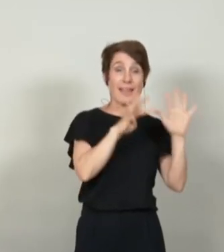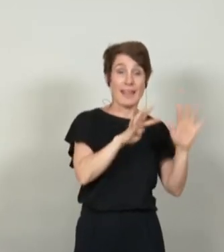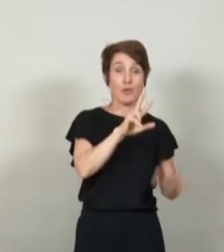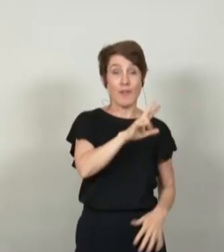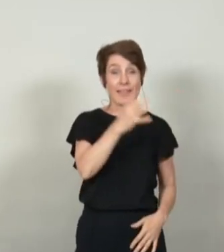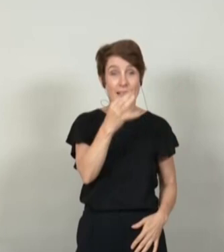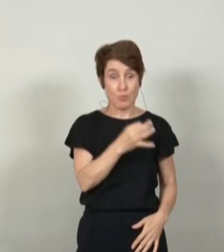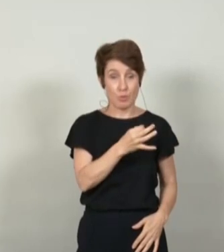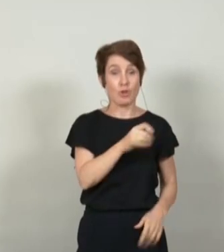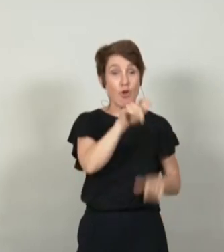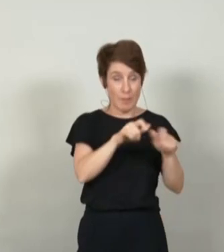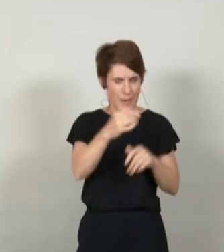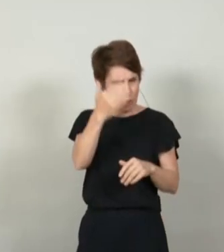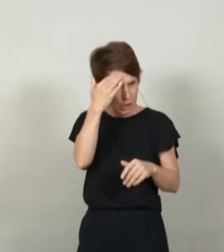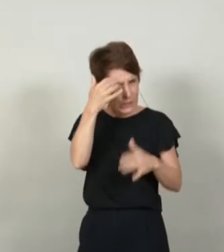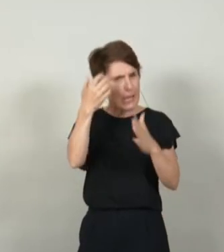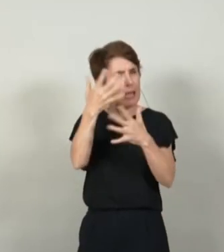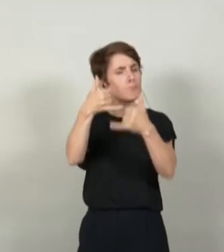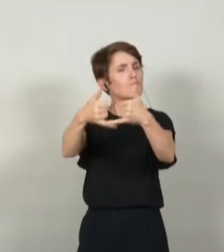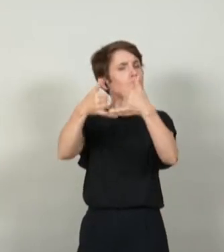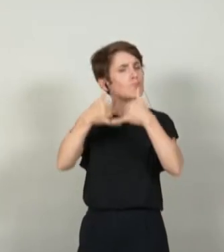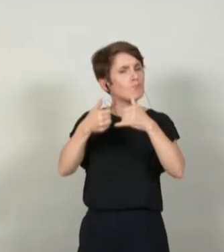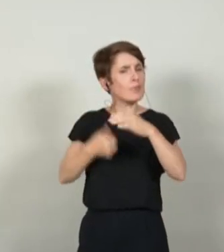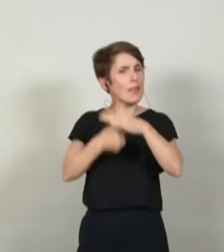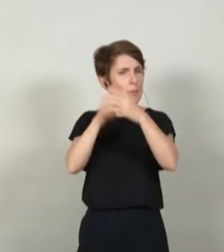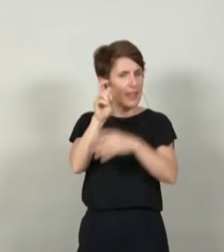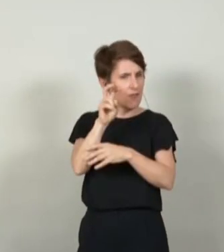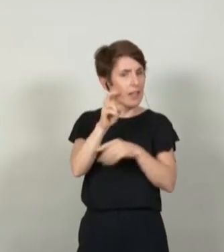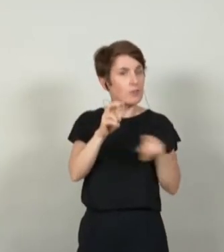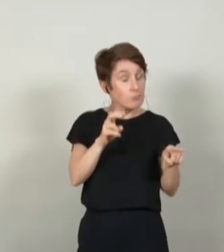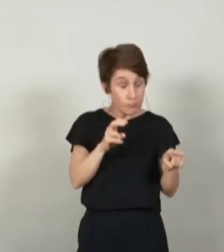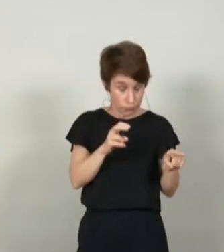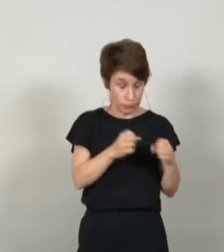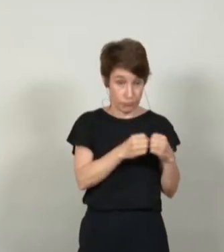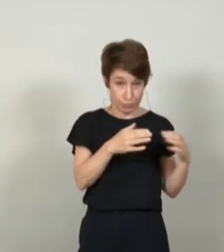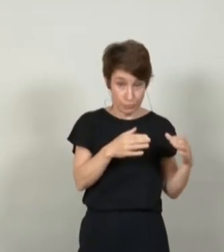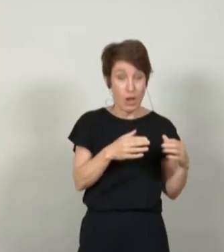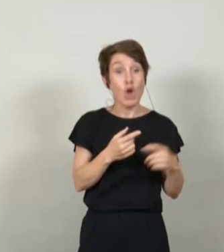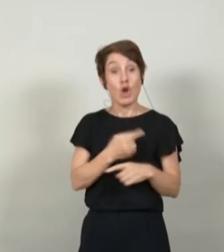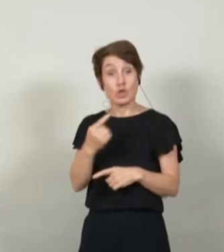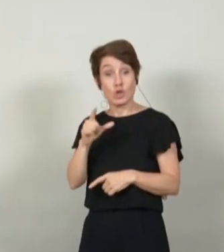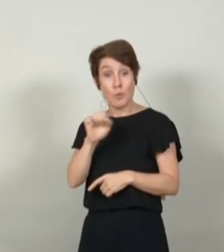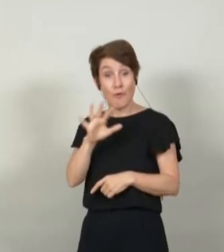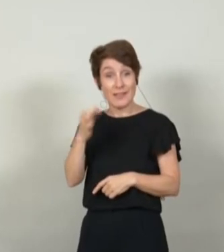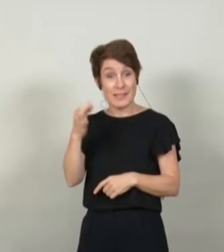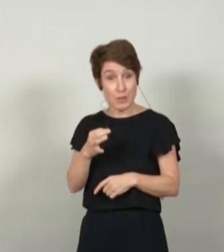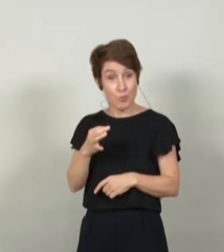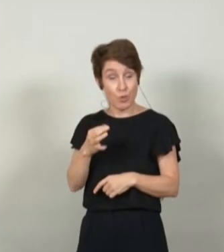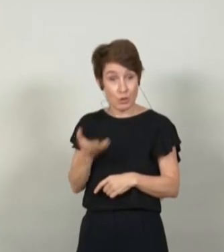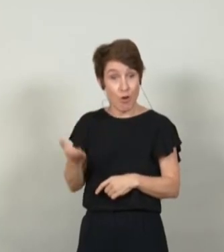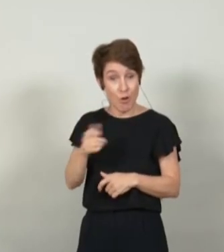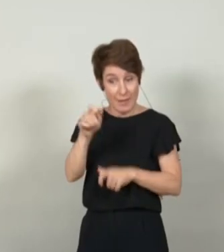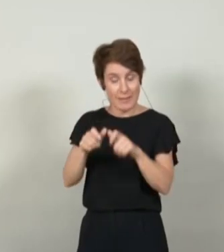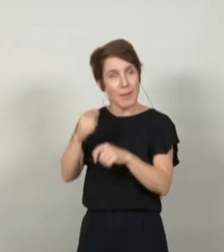connaissent le label capital verte ce qui nous paraît ceci étant beaucoup seul 25% pense que capital verte aura été l'occasion